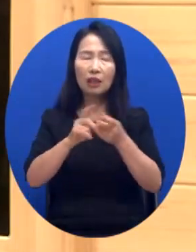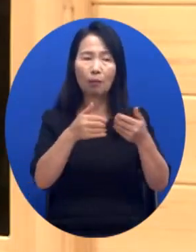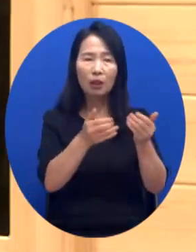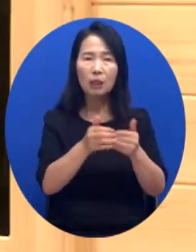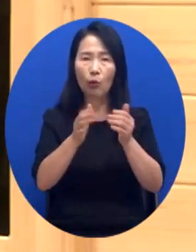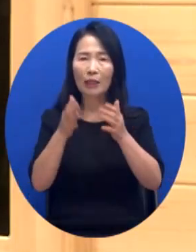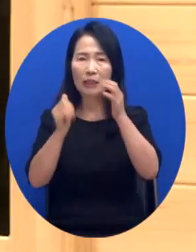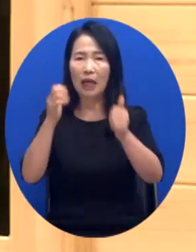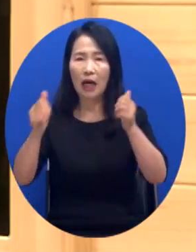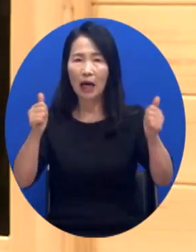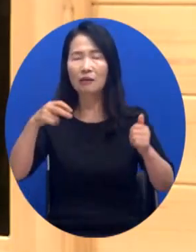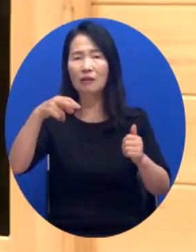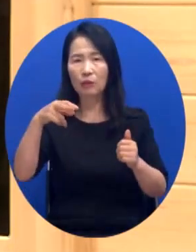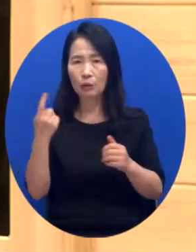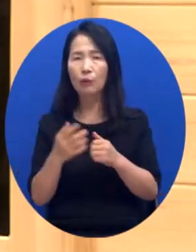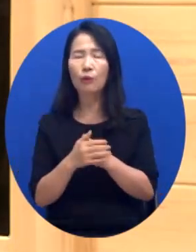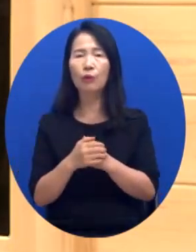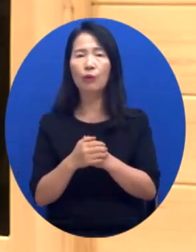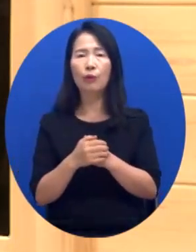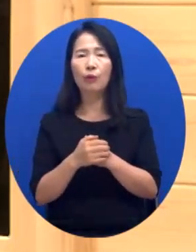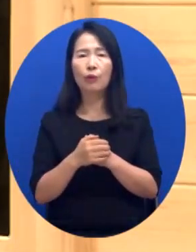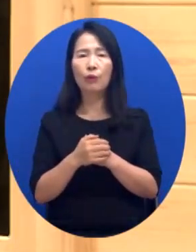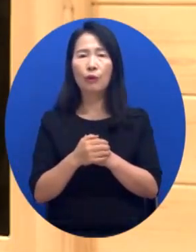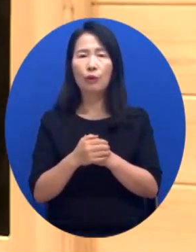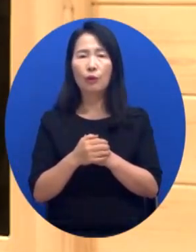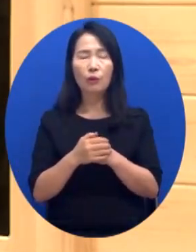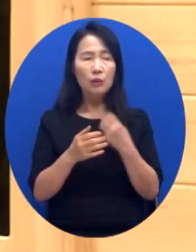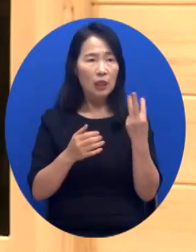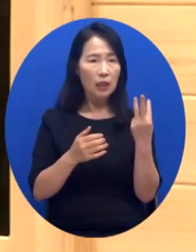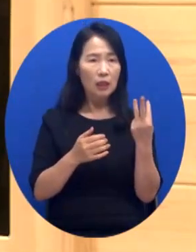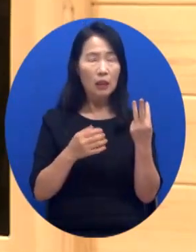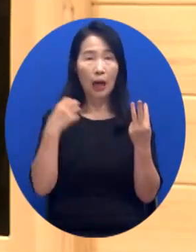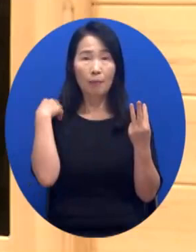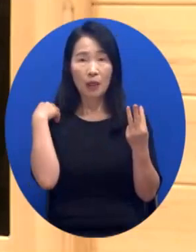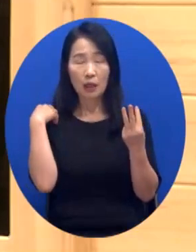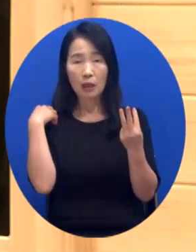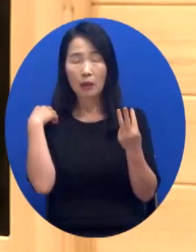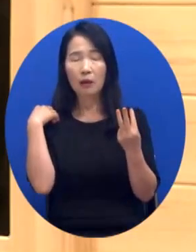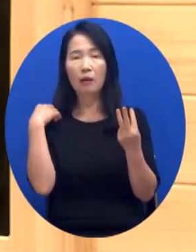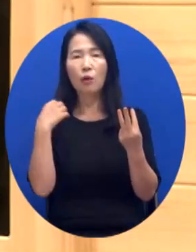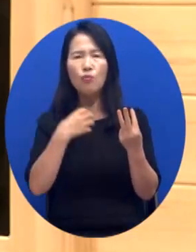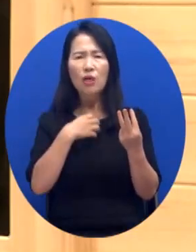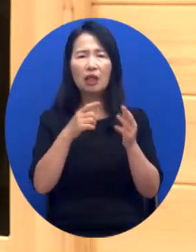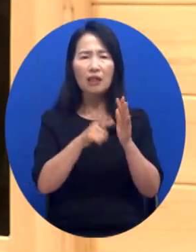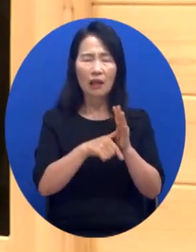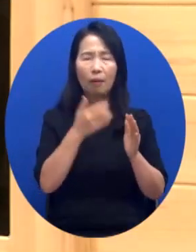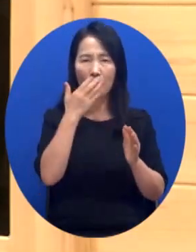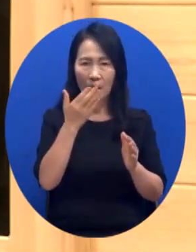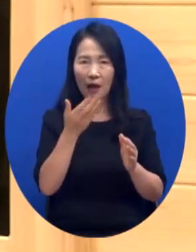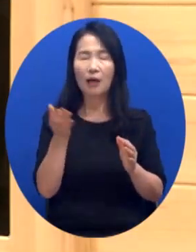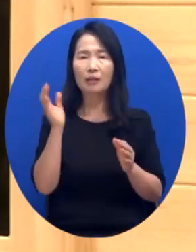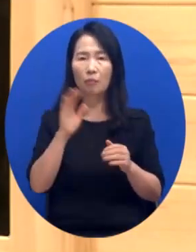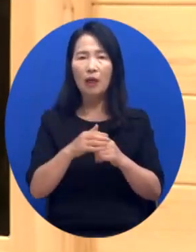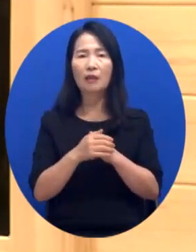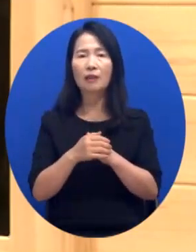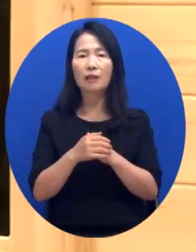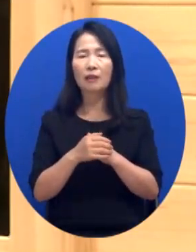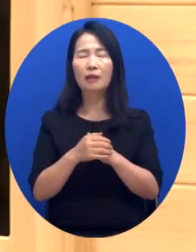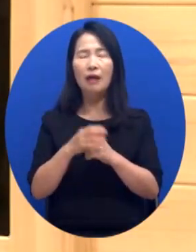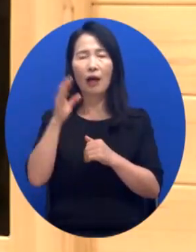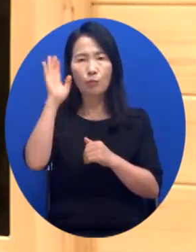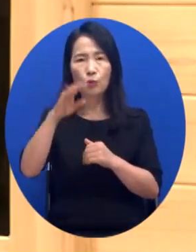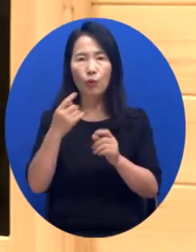연합기관장도 세 명이 함께 하는 것은 위기 때에는 가능해요. 그러나 이제 점차 세팅이